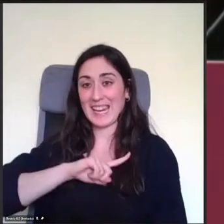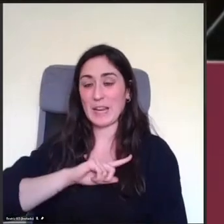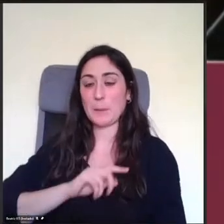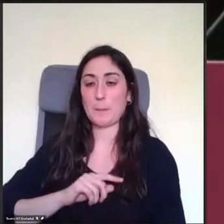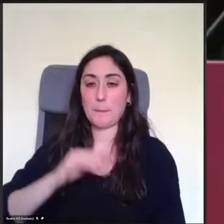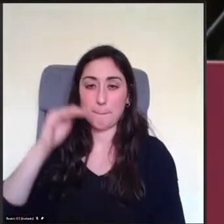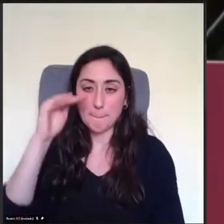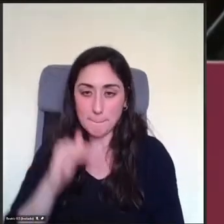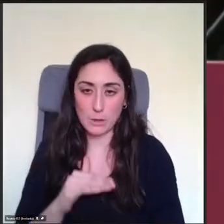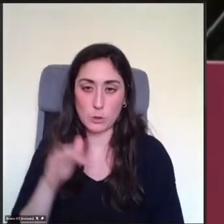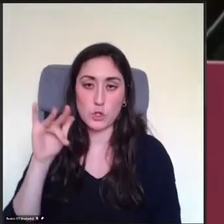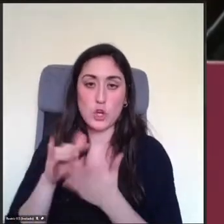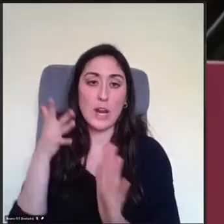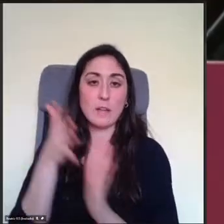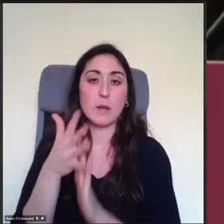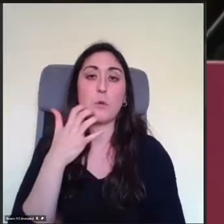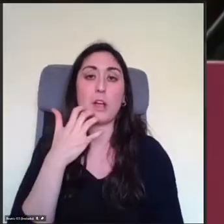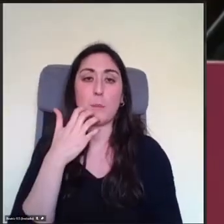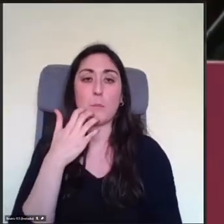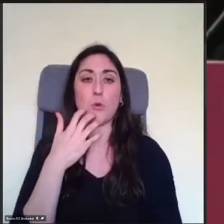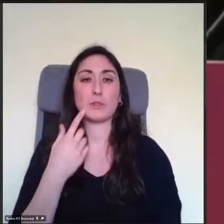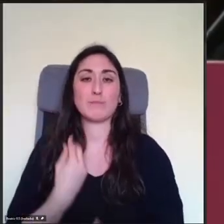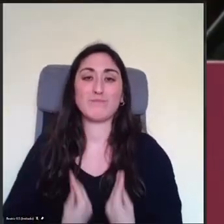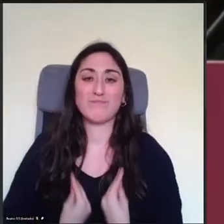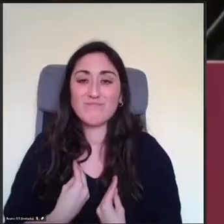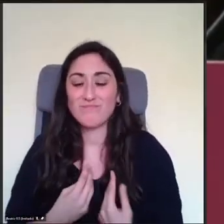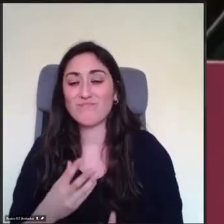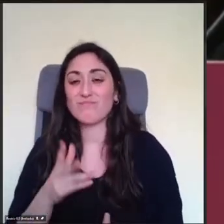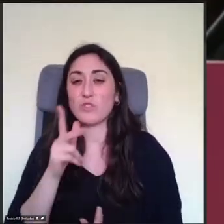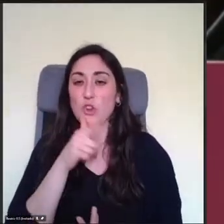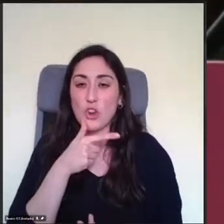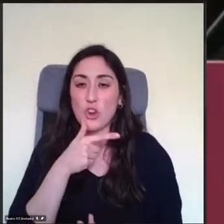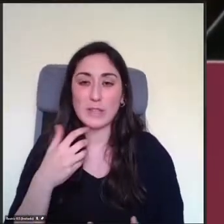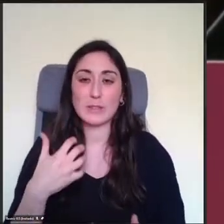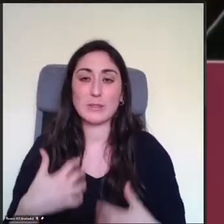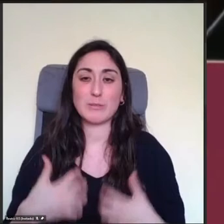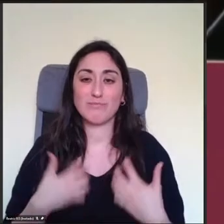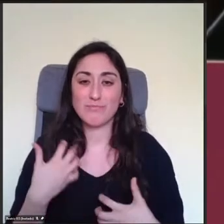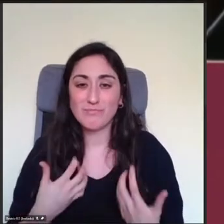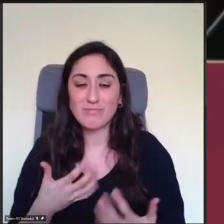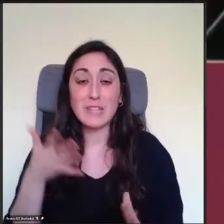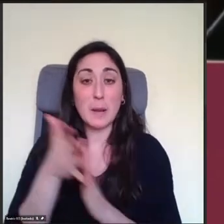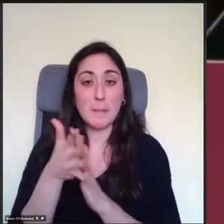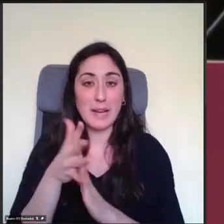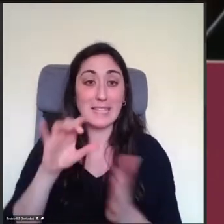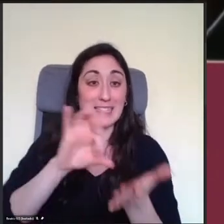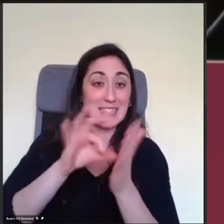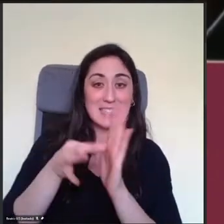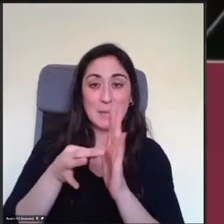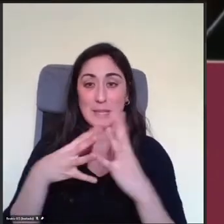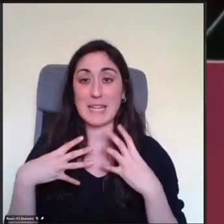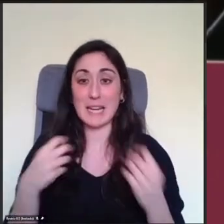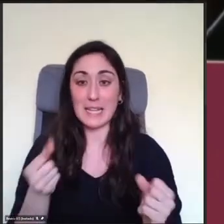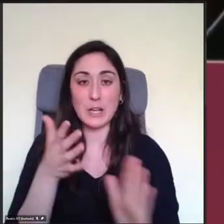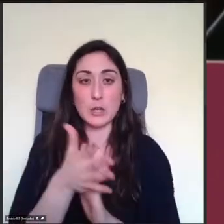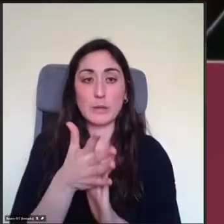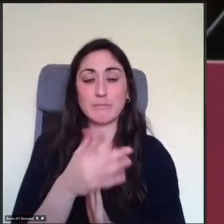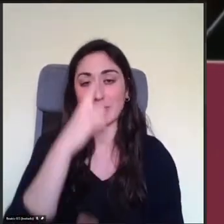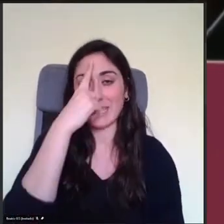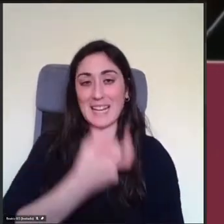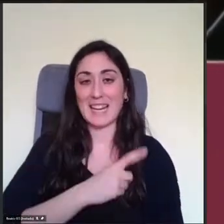els seus malestars al sistema sanitari, on aquest patiment o es menysté o